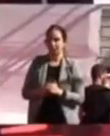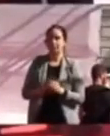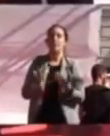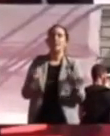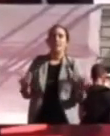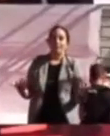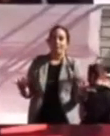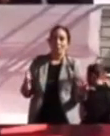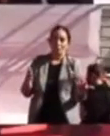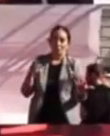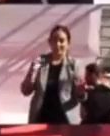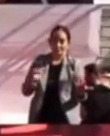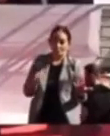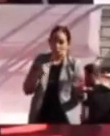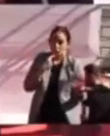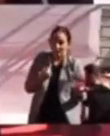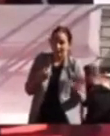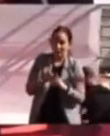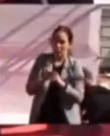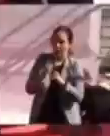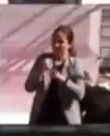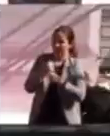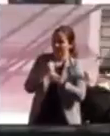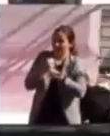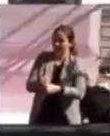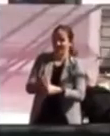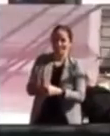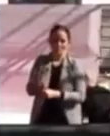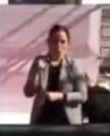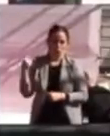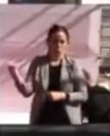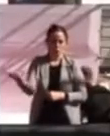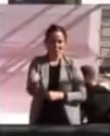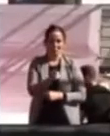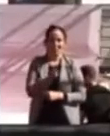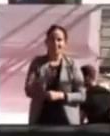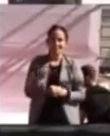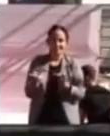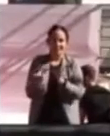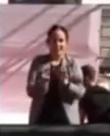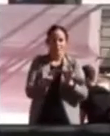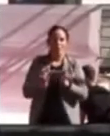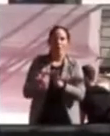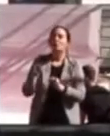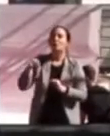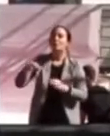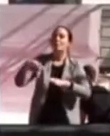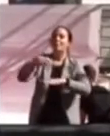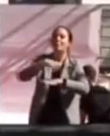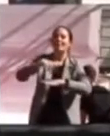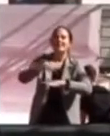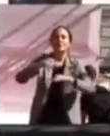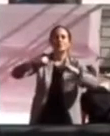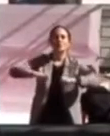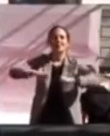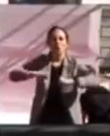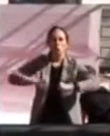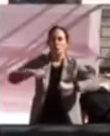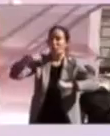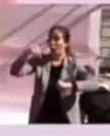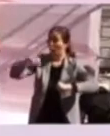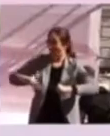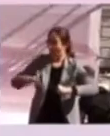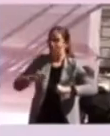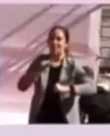poter parlare a nome di tutti sentire da questa piazza il ministro della salute quindi un esponente del